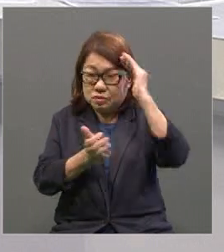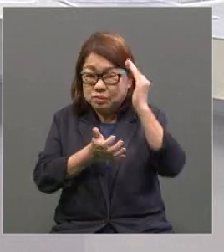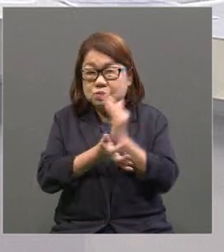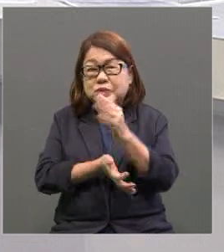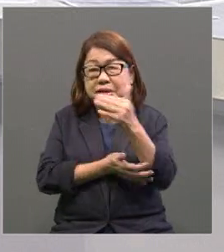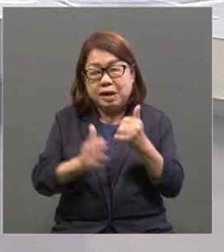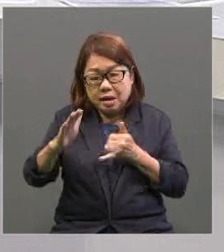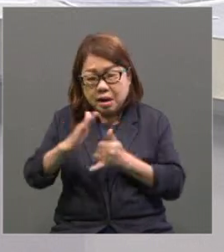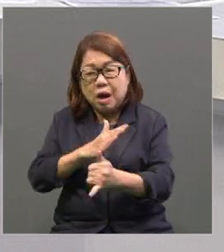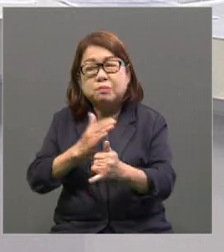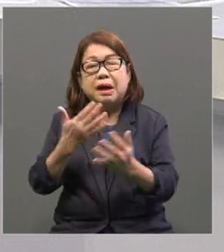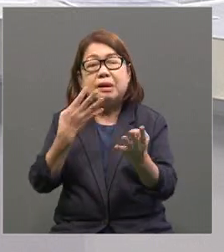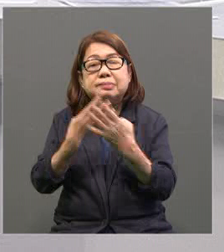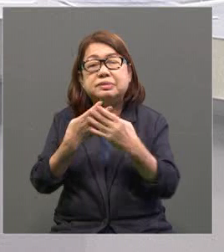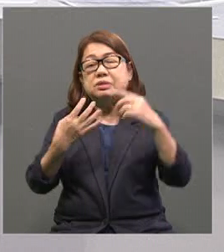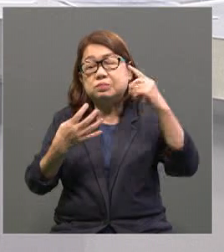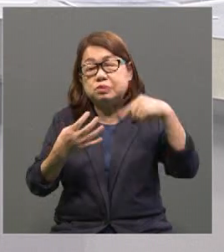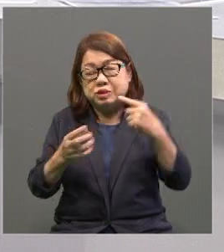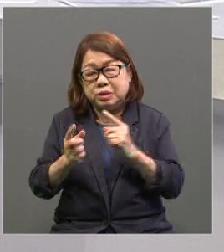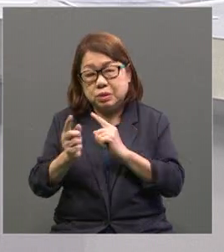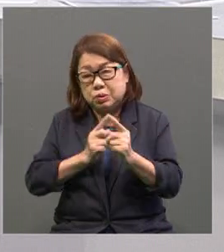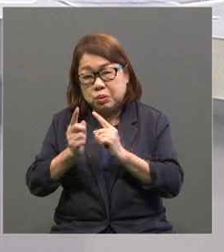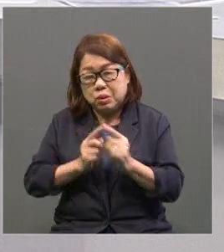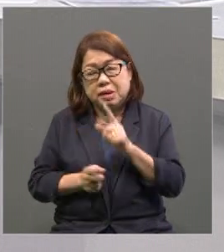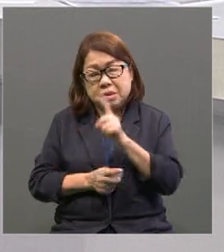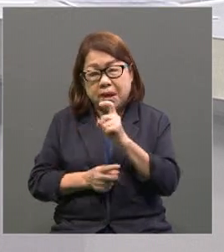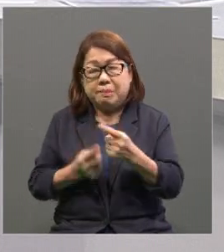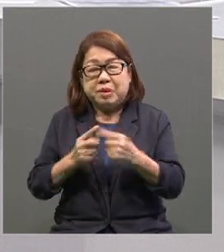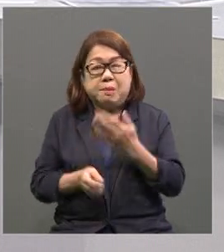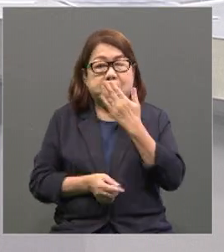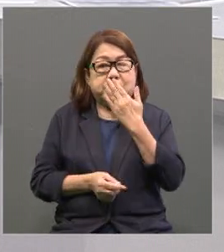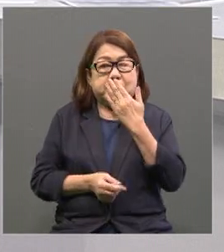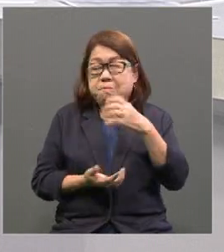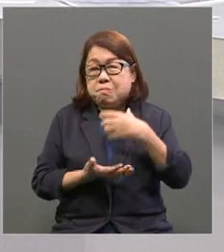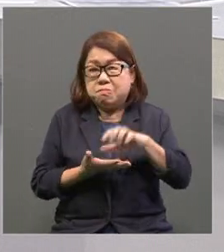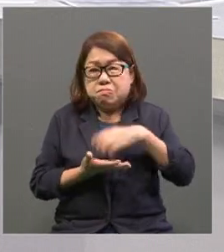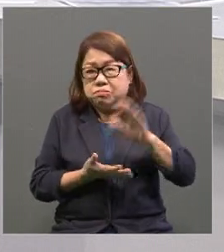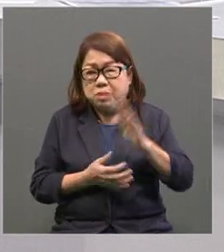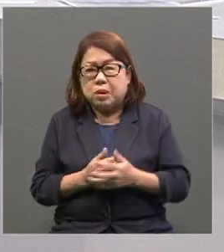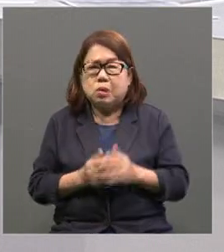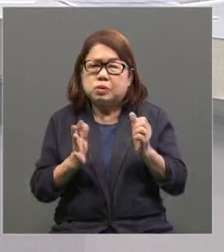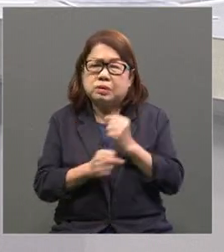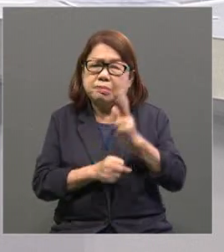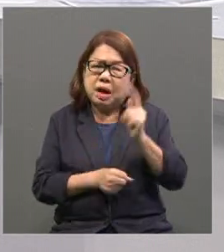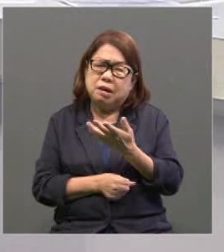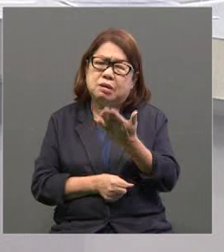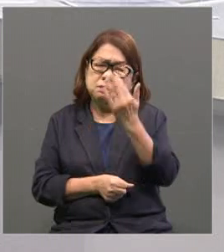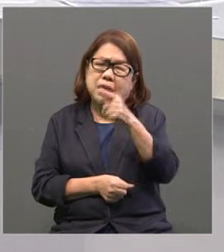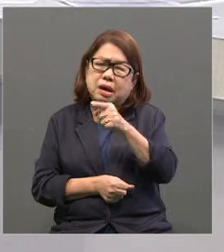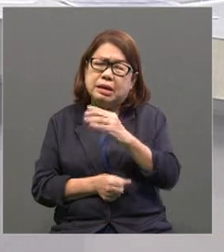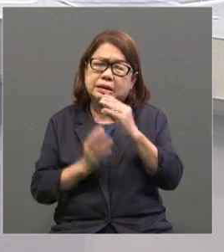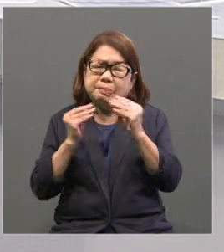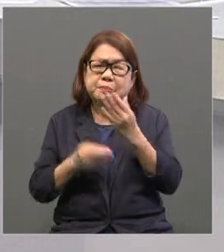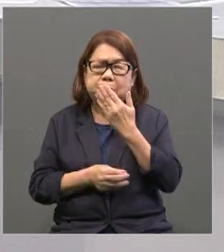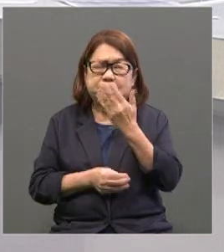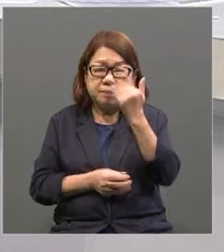เข้าไปคุยกับแอมในทันตสถานหญิงกลางปรากฏว่าไม่ยอมให้ข้อมูลอะไรเลยนะนักข่าวก็บอกเอ๊ะทำไมอยู่ดีถึงเป็นแบบนี้ทั้งที่